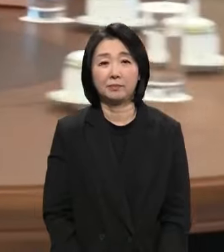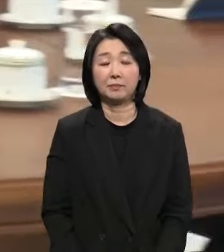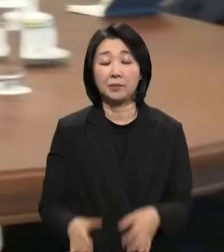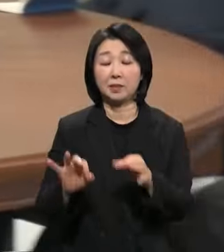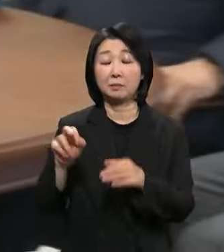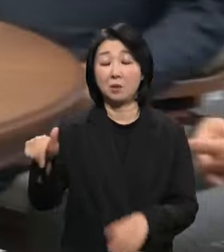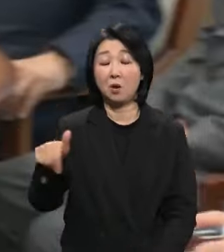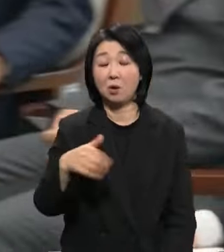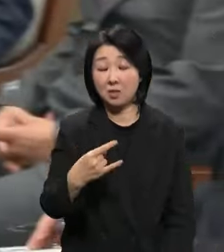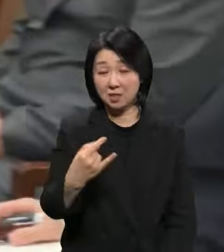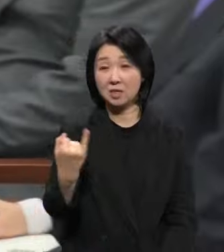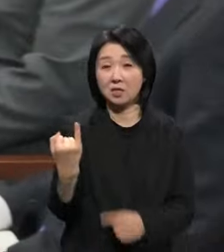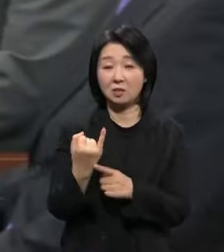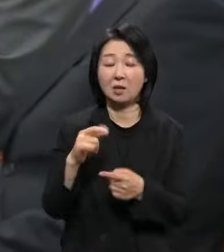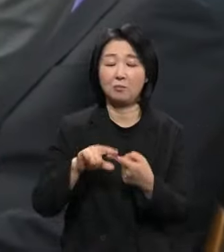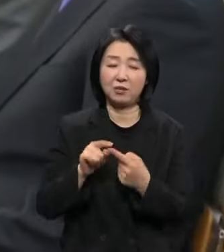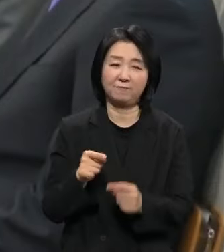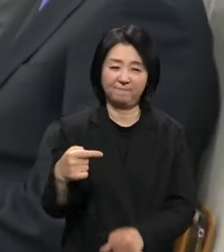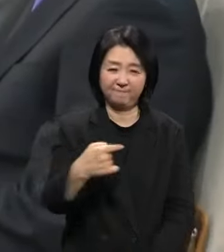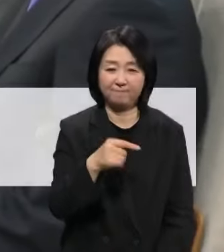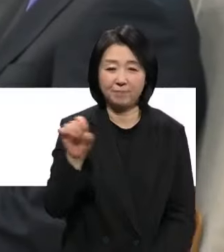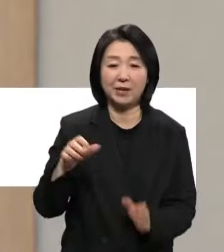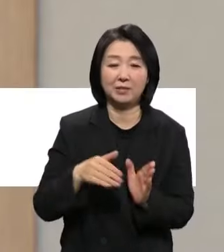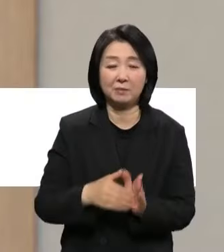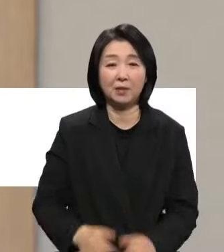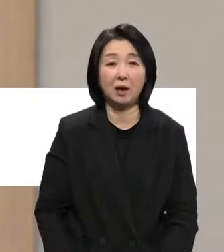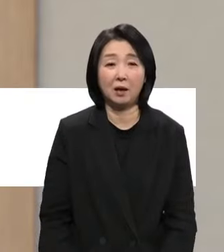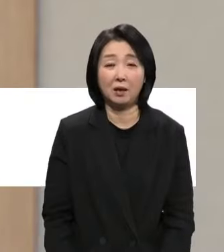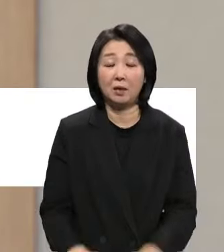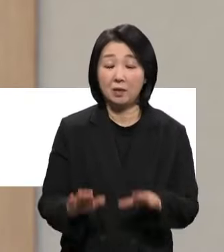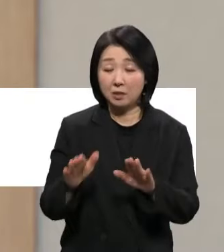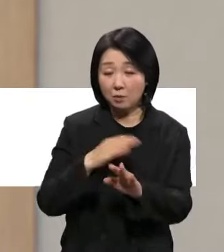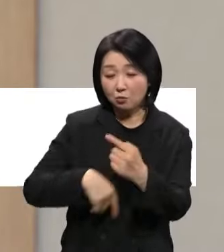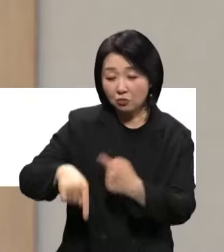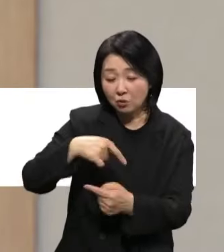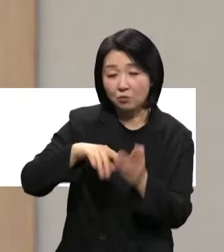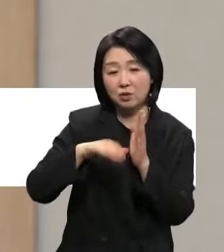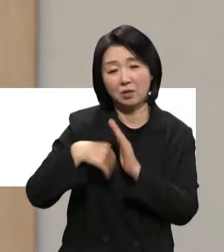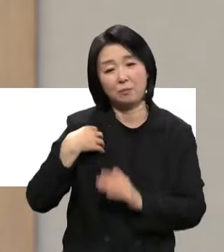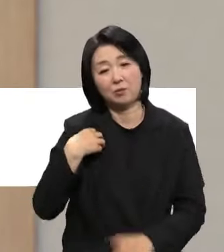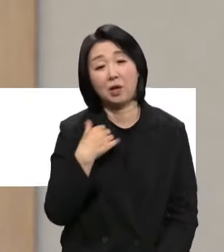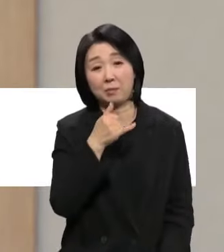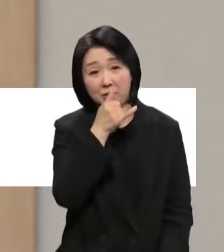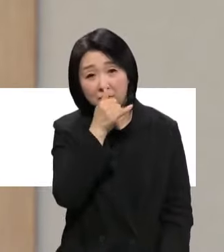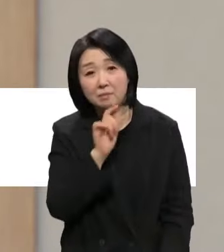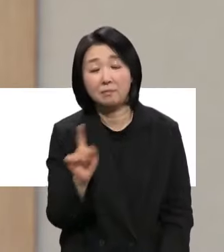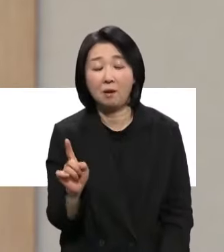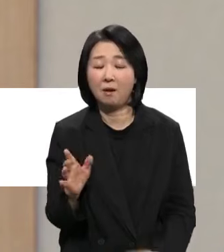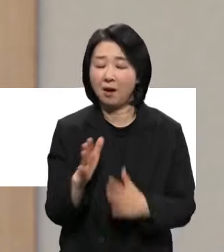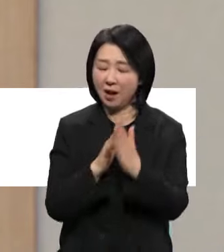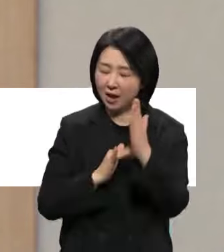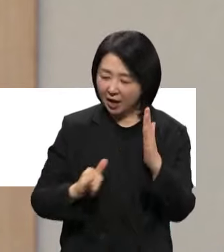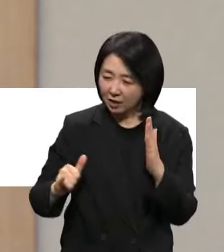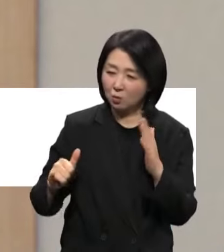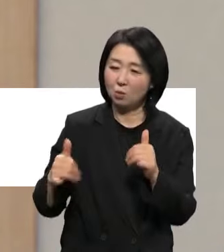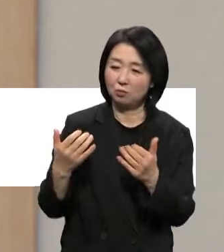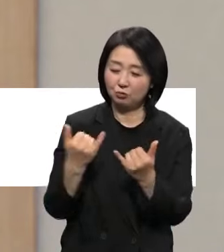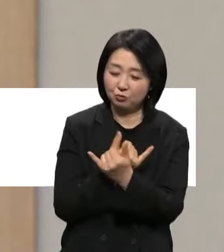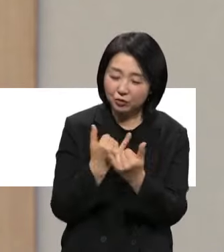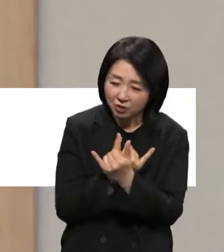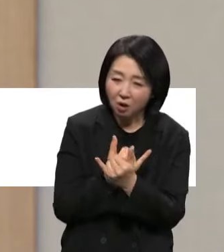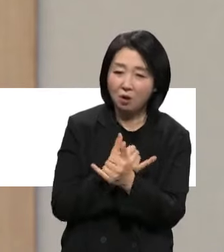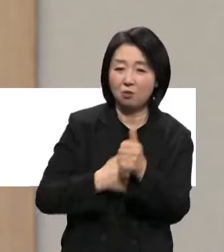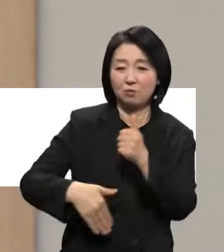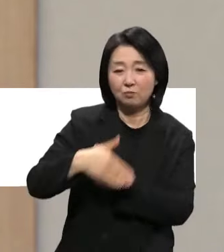문제도 우회적으로 거론했습니다. 이번 기회에 국정 운영에 큰 부담이 되고 있는 가족 등 주변 인사들의